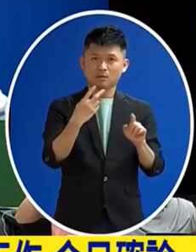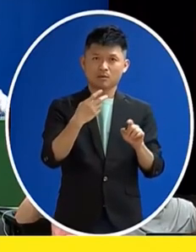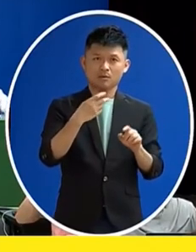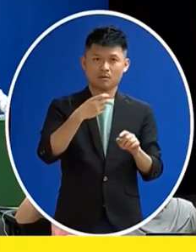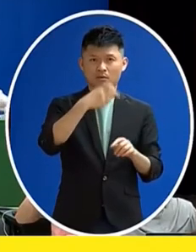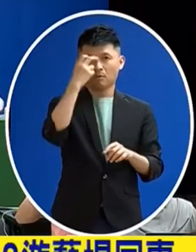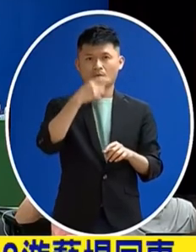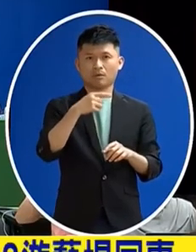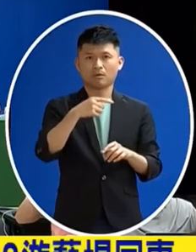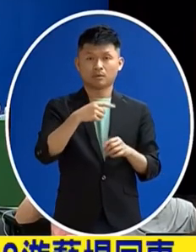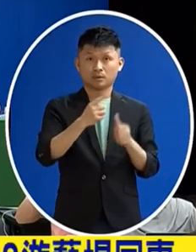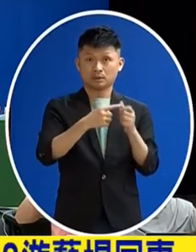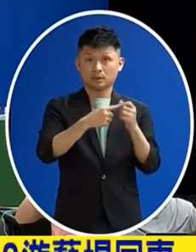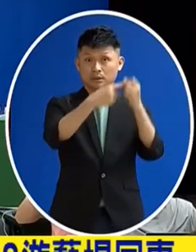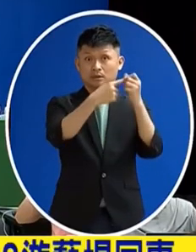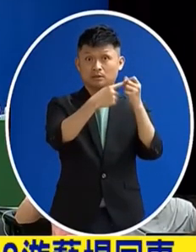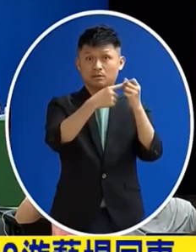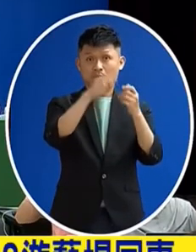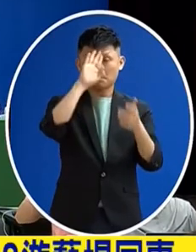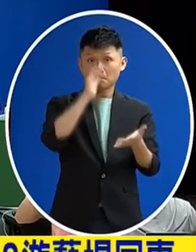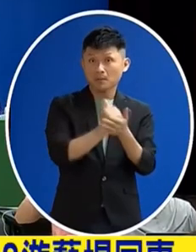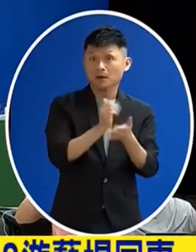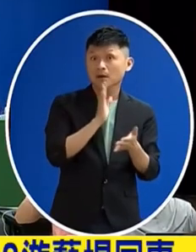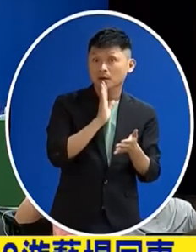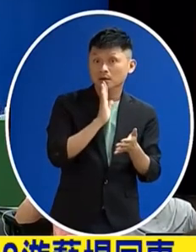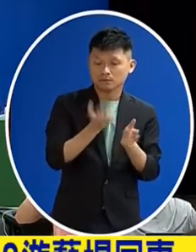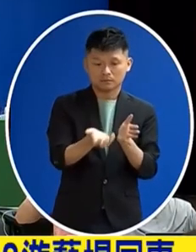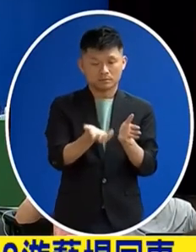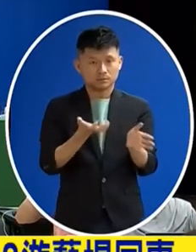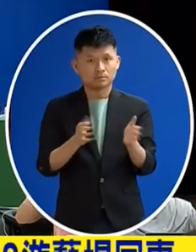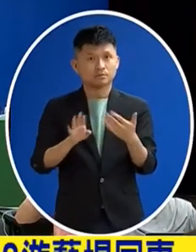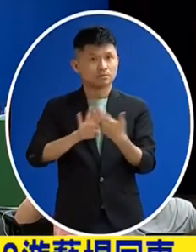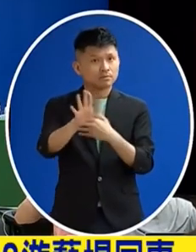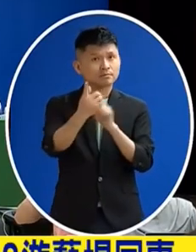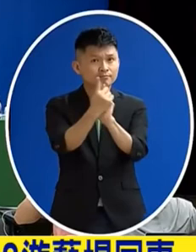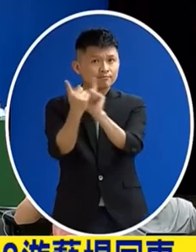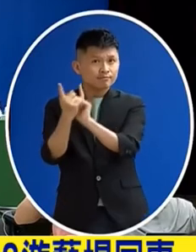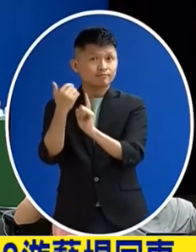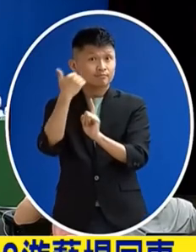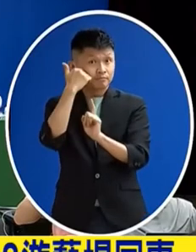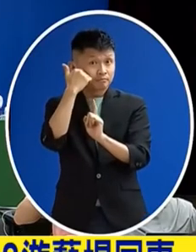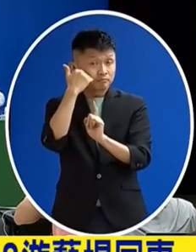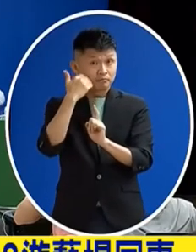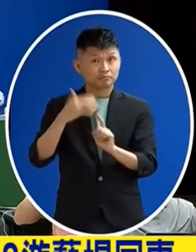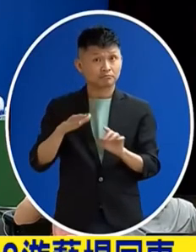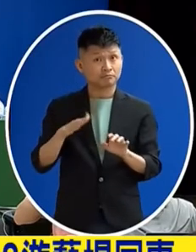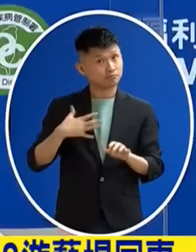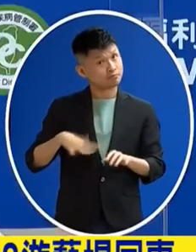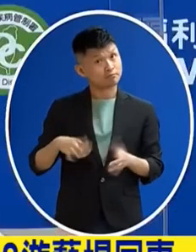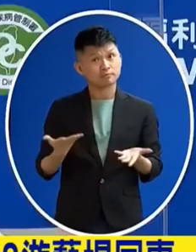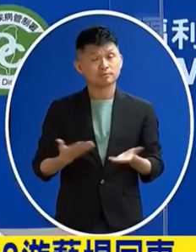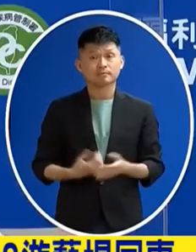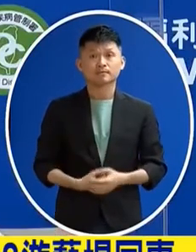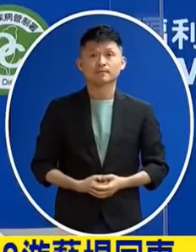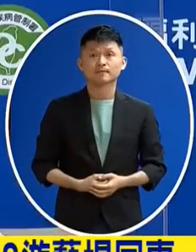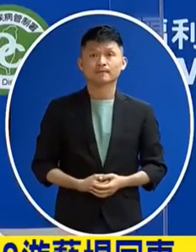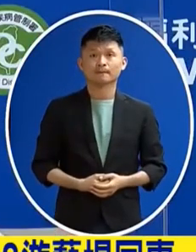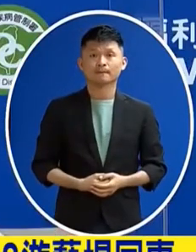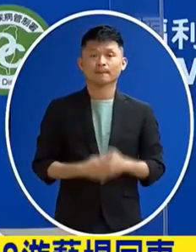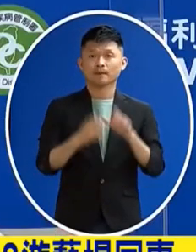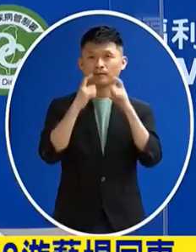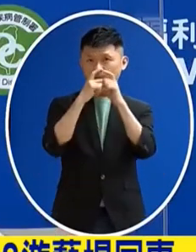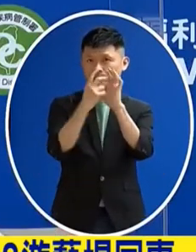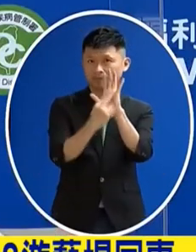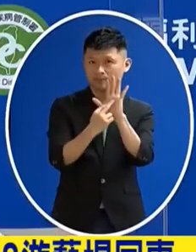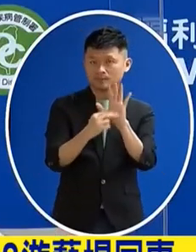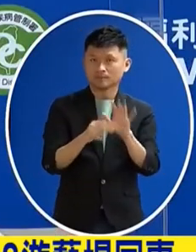发病的个案吗？那他之前有曾经就是接触过哪些人，我们现在有初步的了解吗？谢谢。 现在只